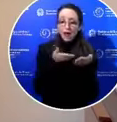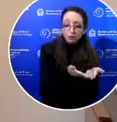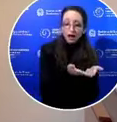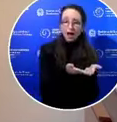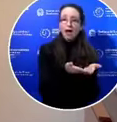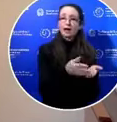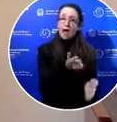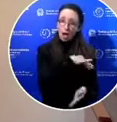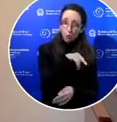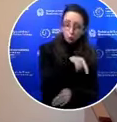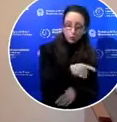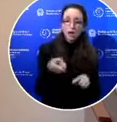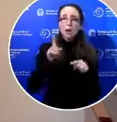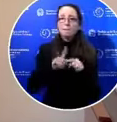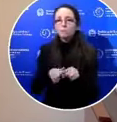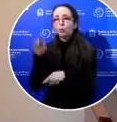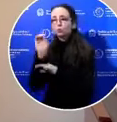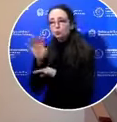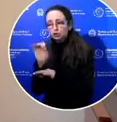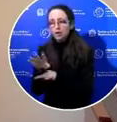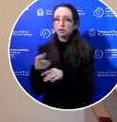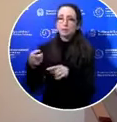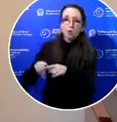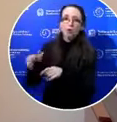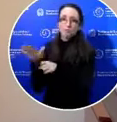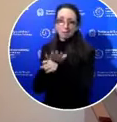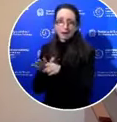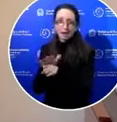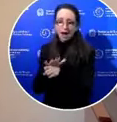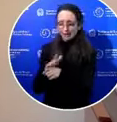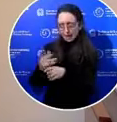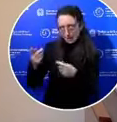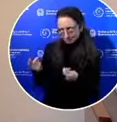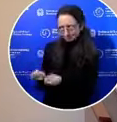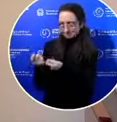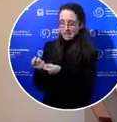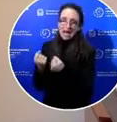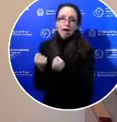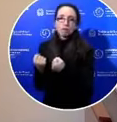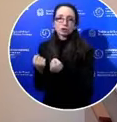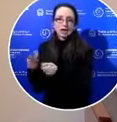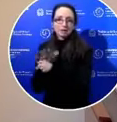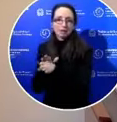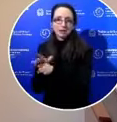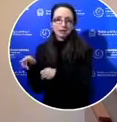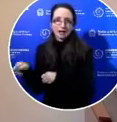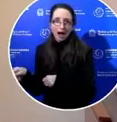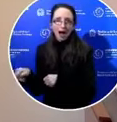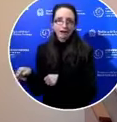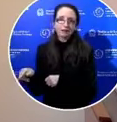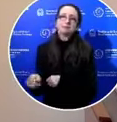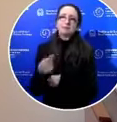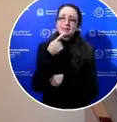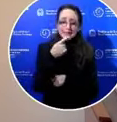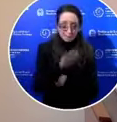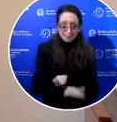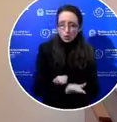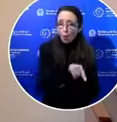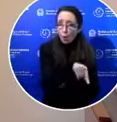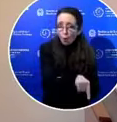dei familiari e il rafforzamento dei consultori familiari. Rispetto alla presa in carico delle persone di minore età, le azioni